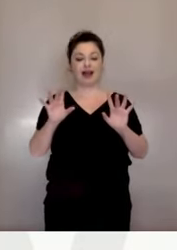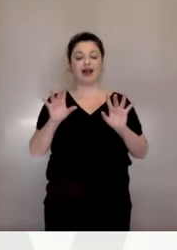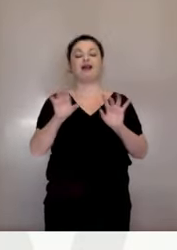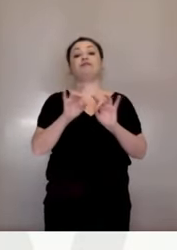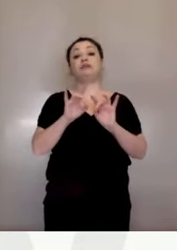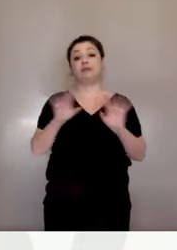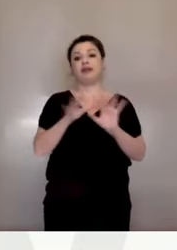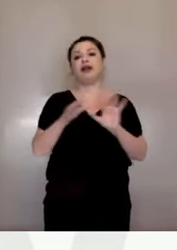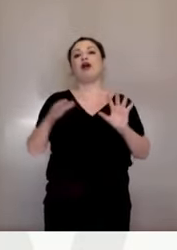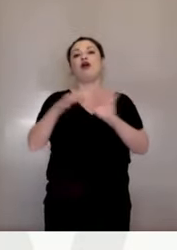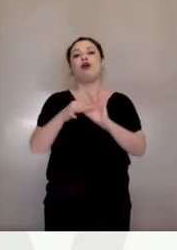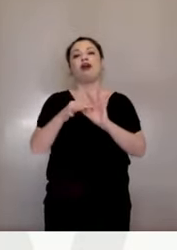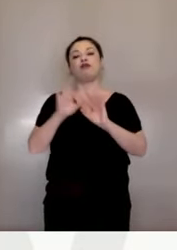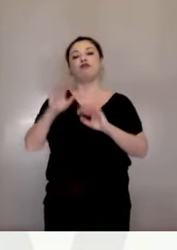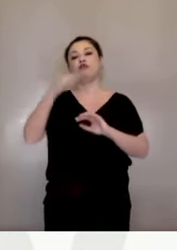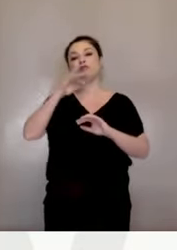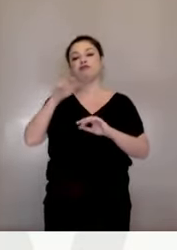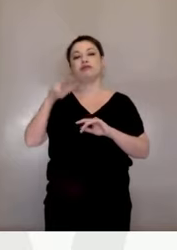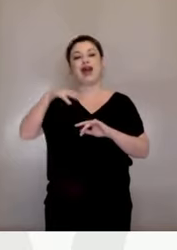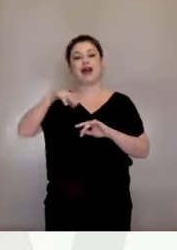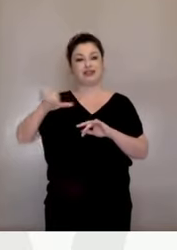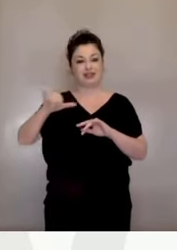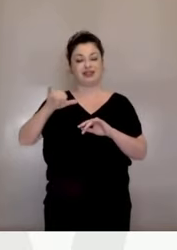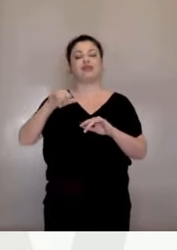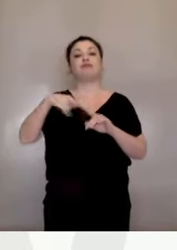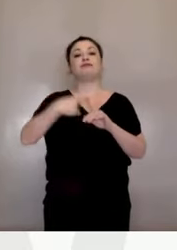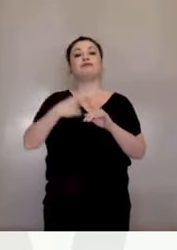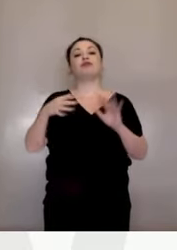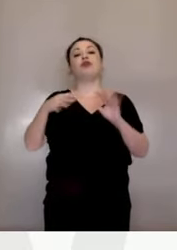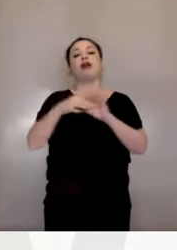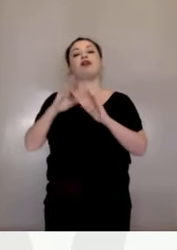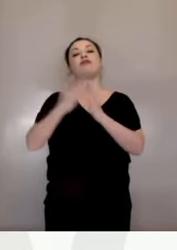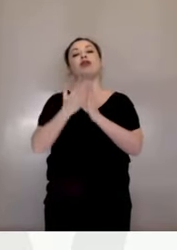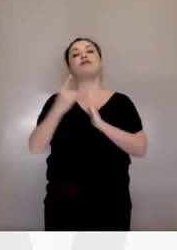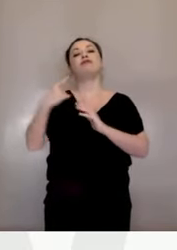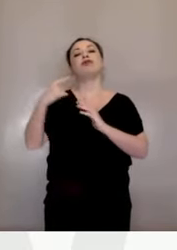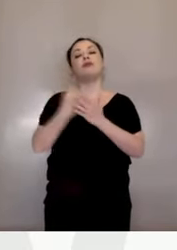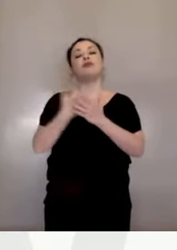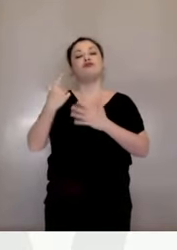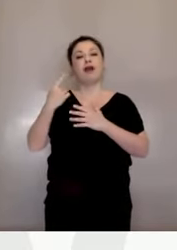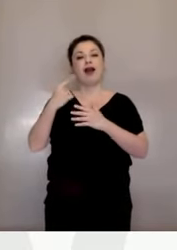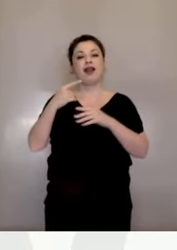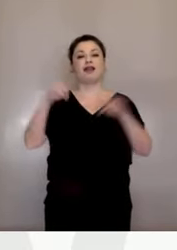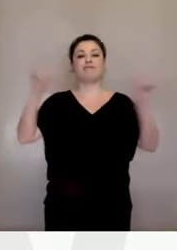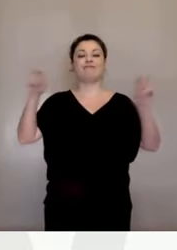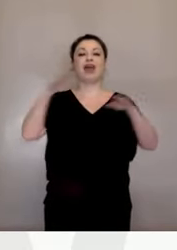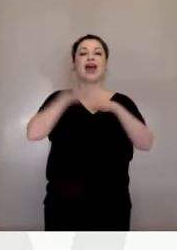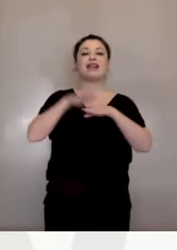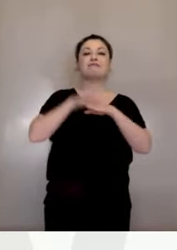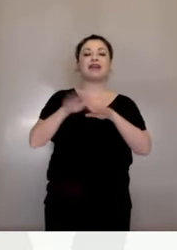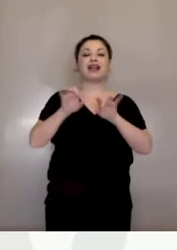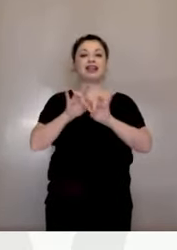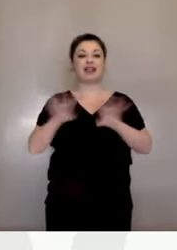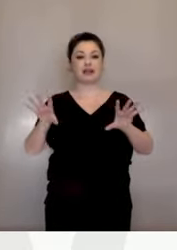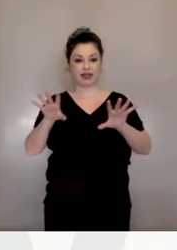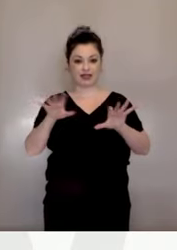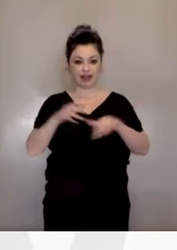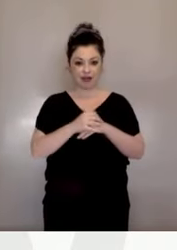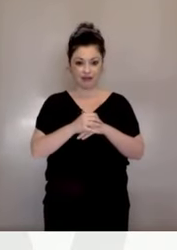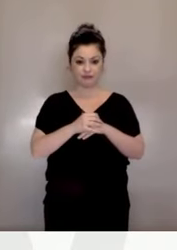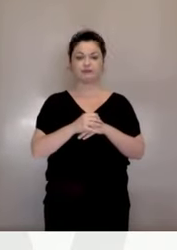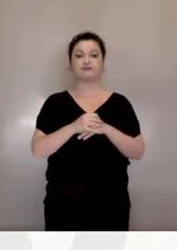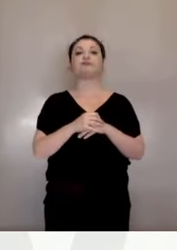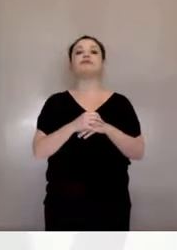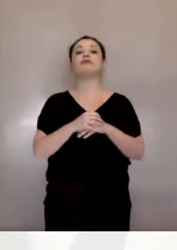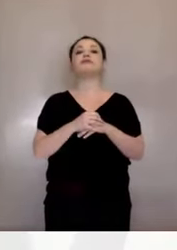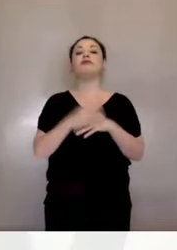detto Nancy, anche in rapporto al suo principale testo di riferimento, L'esperienza della libertà, e sarà un